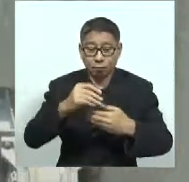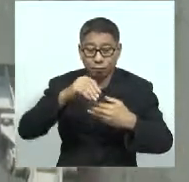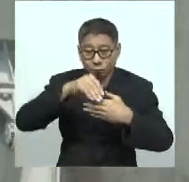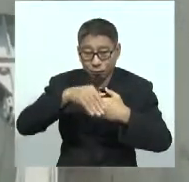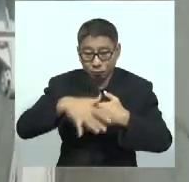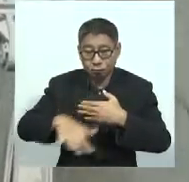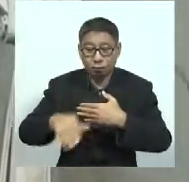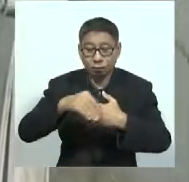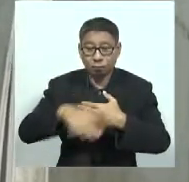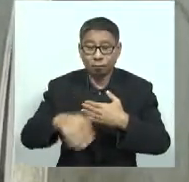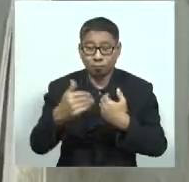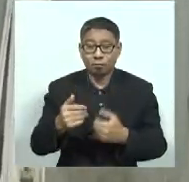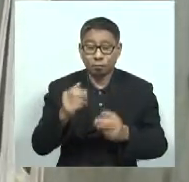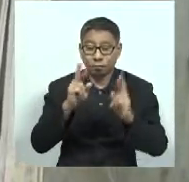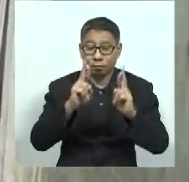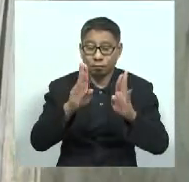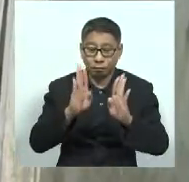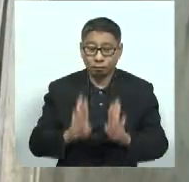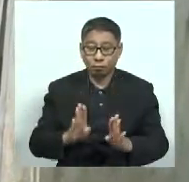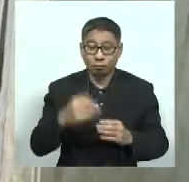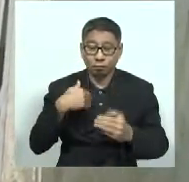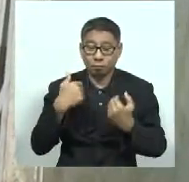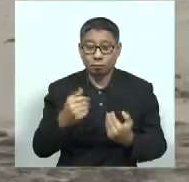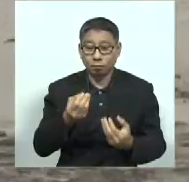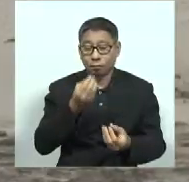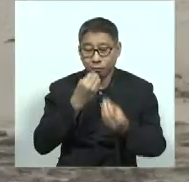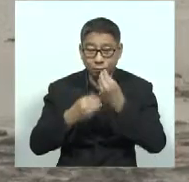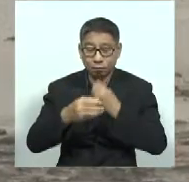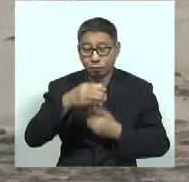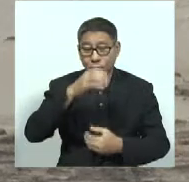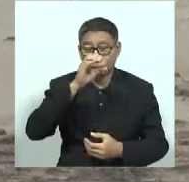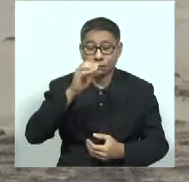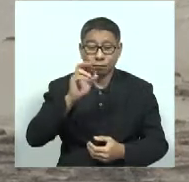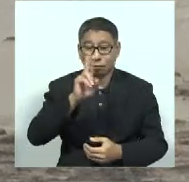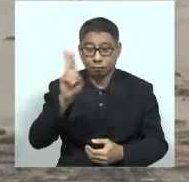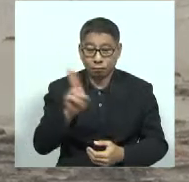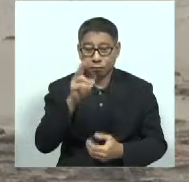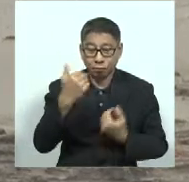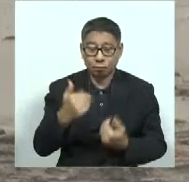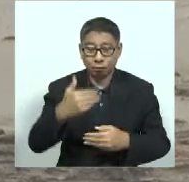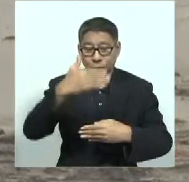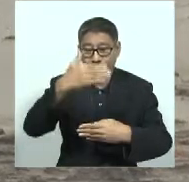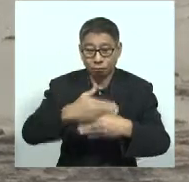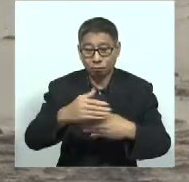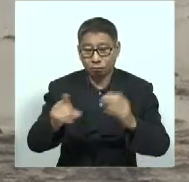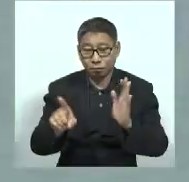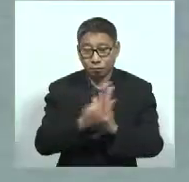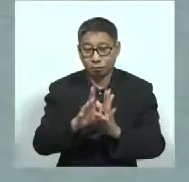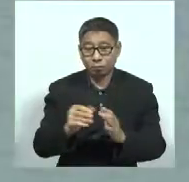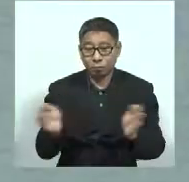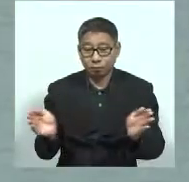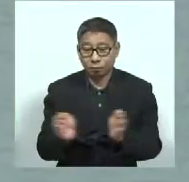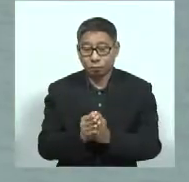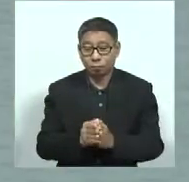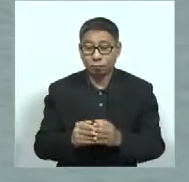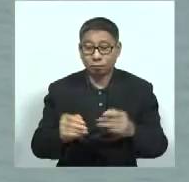ายน้ำเพื่อเป็นการรักษาระบบนิเวศการอุปโภคบริโภคโดยได้เปิดประตูระบายน้ำเพียงแค่1บานจากทั้งหมด7บ